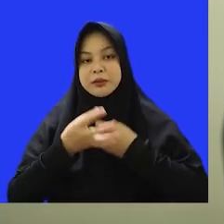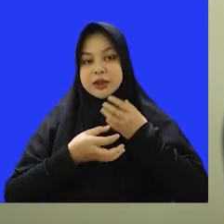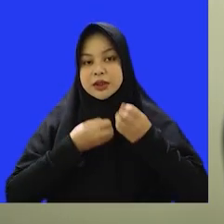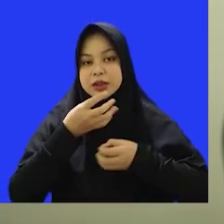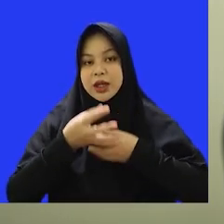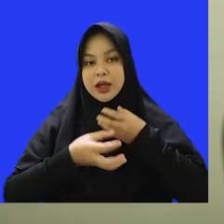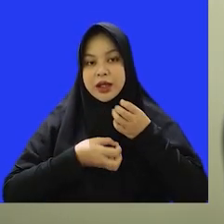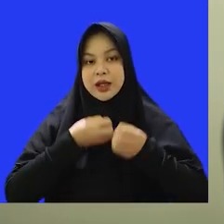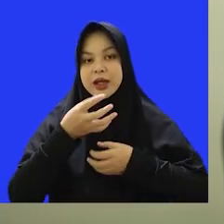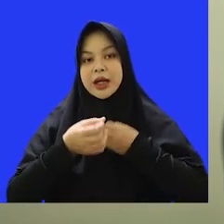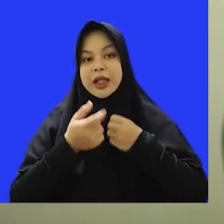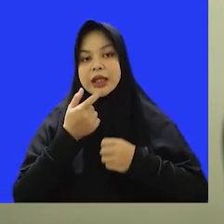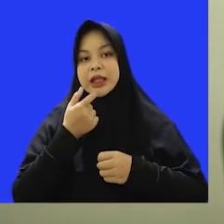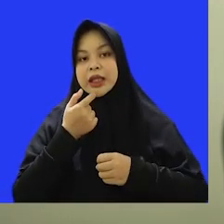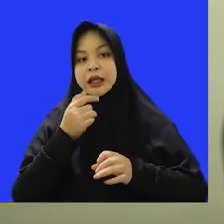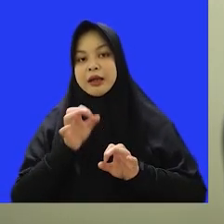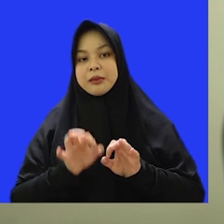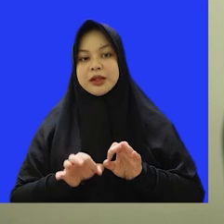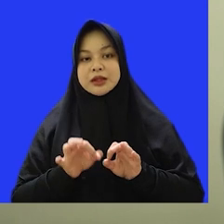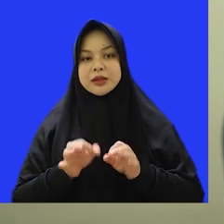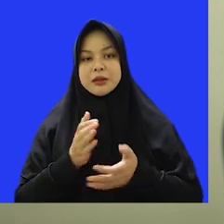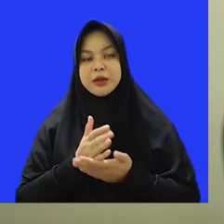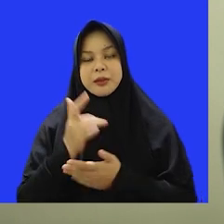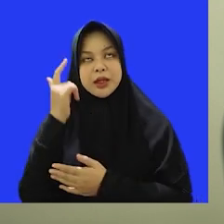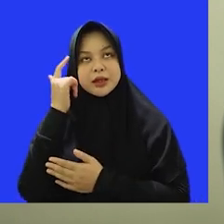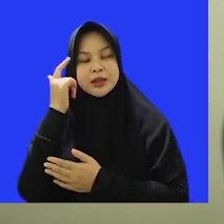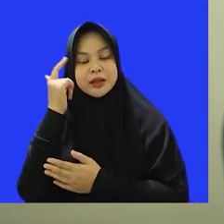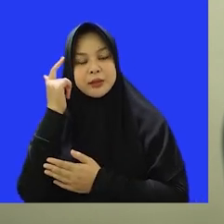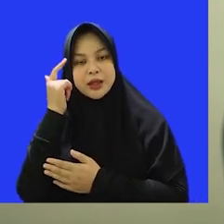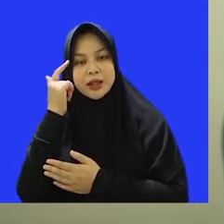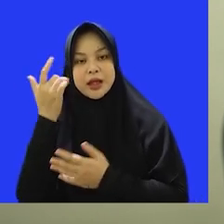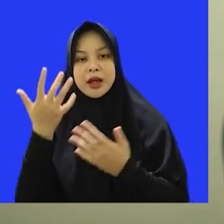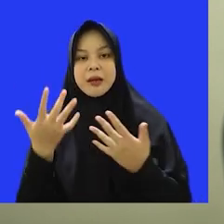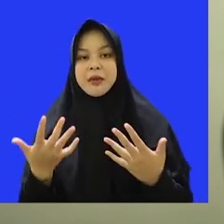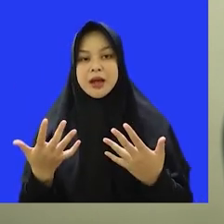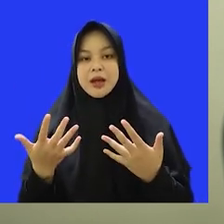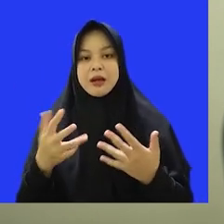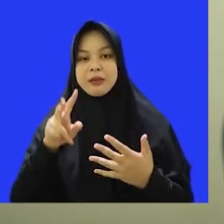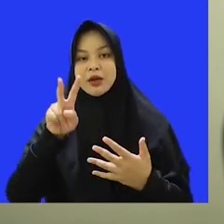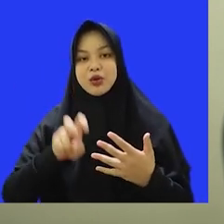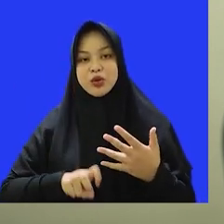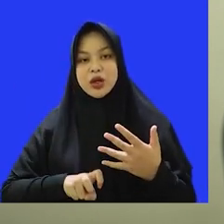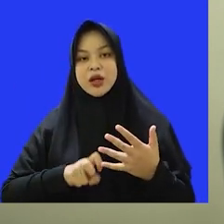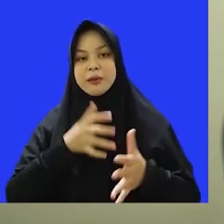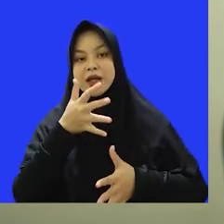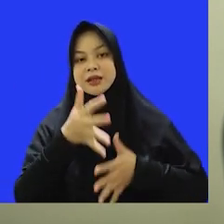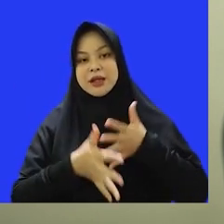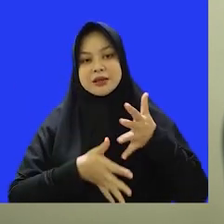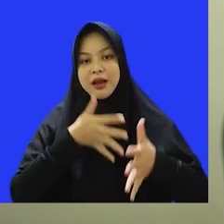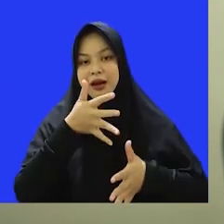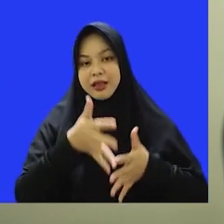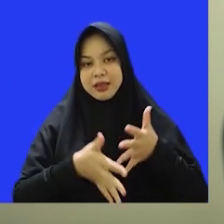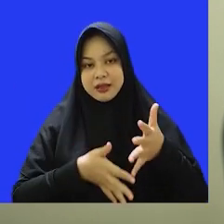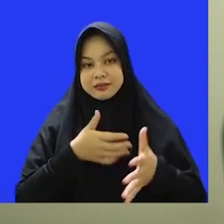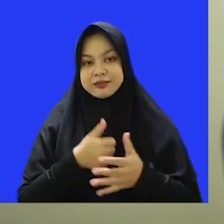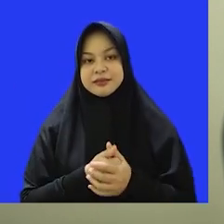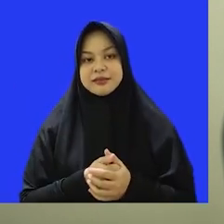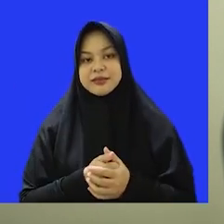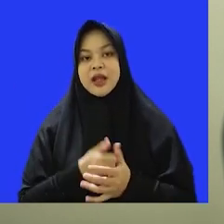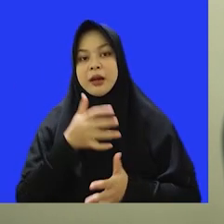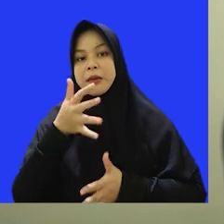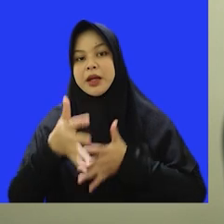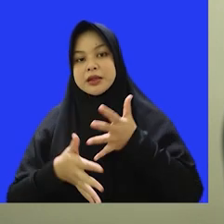Ketika kita berbicara tentang penerjemah, pasti yang ada di pikiran kalian adalah penggunaan bahasa